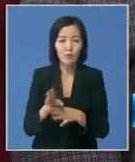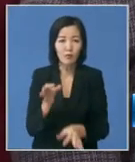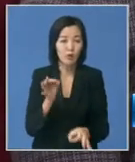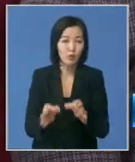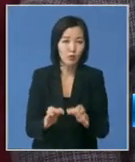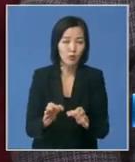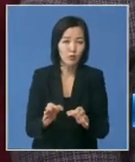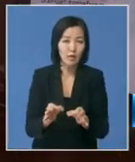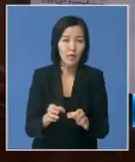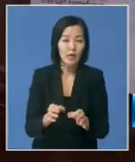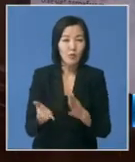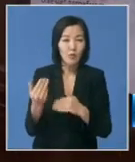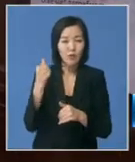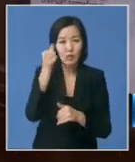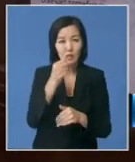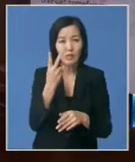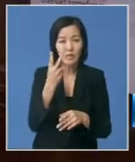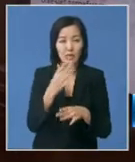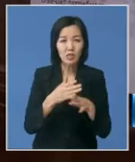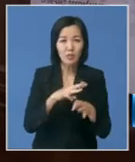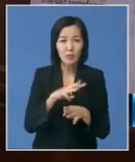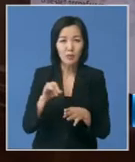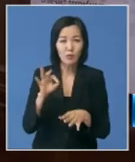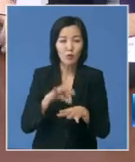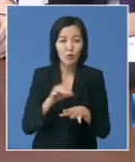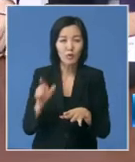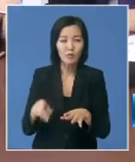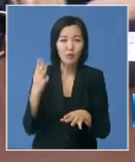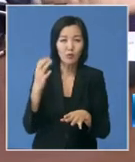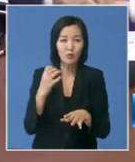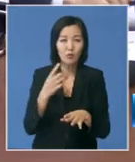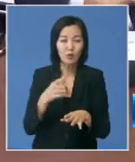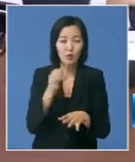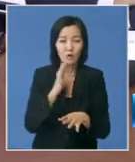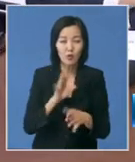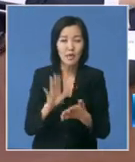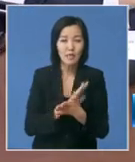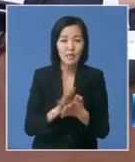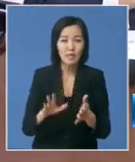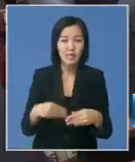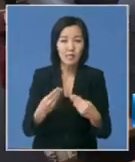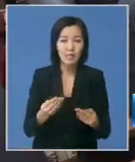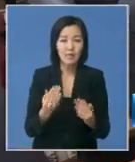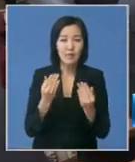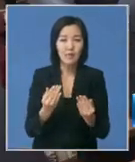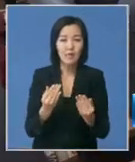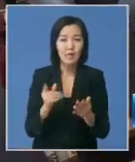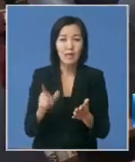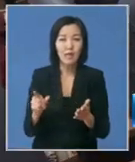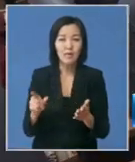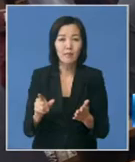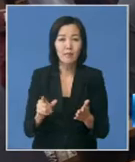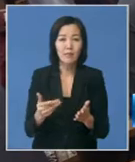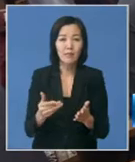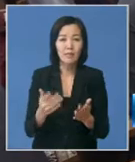сөз болды. Өткен жылы 2,5 миллион науқасқа дәрінің 400-ге жуық түрі тегін таратылса, биыл тұтынушылар саны 3